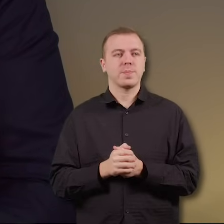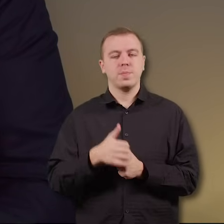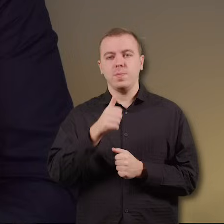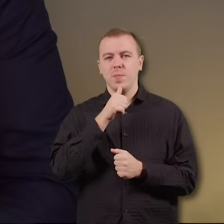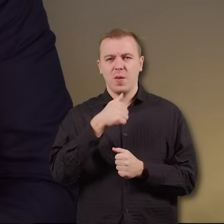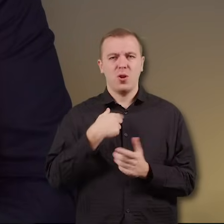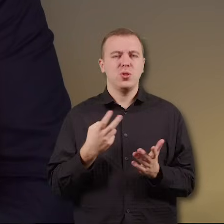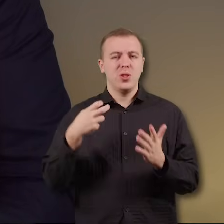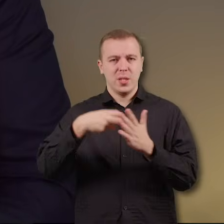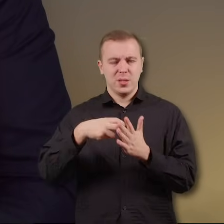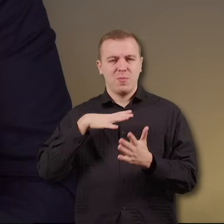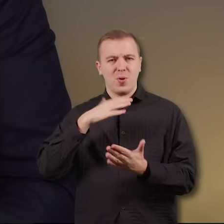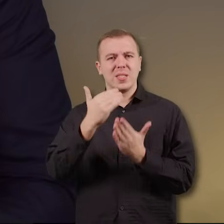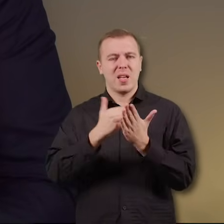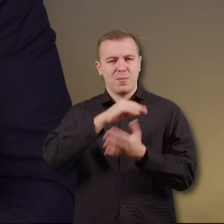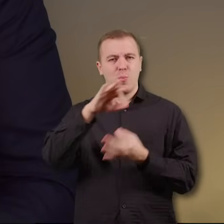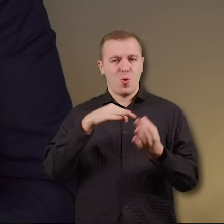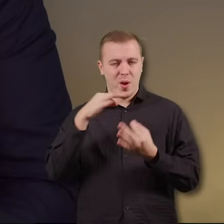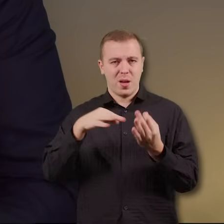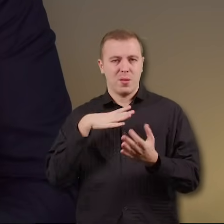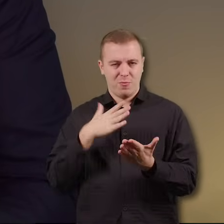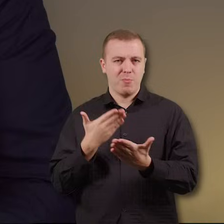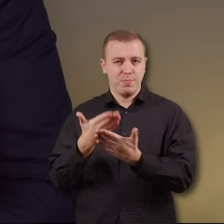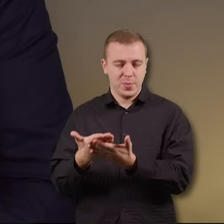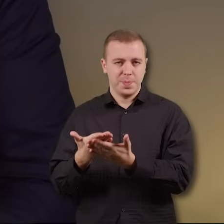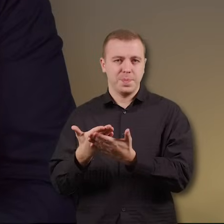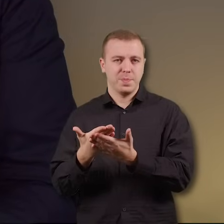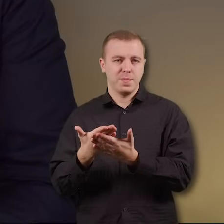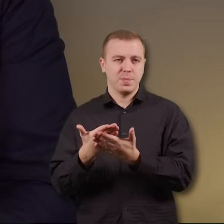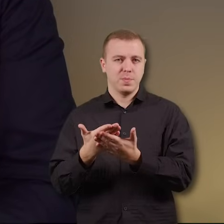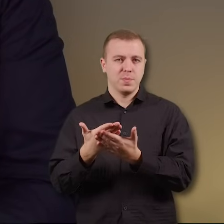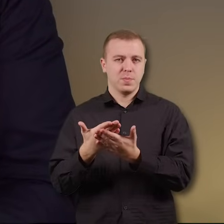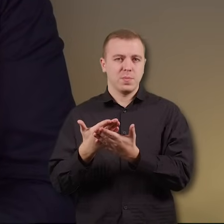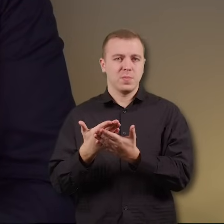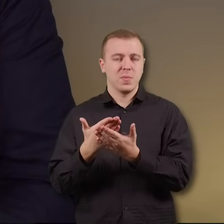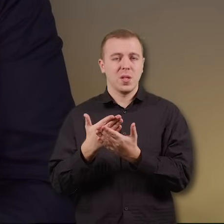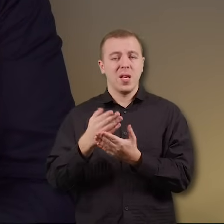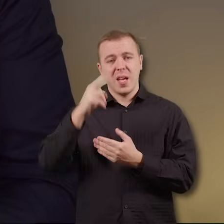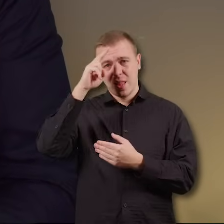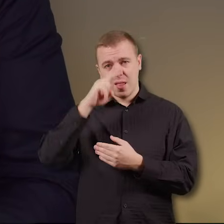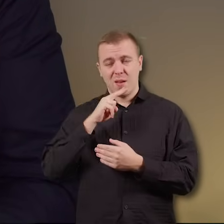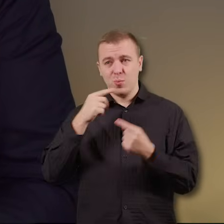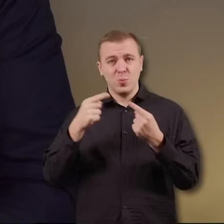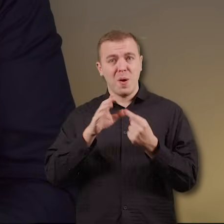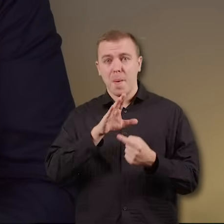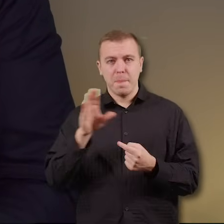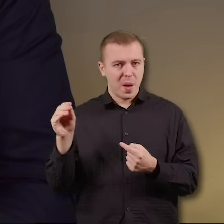pavyzdžiui, aš užregistravau statymo projektą dabar, kad be tėvų sutikimo